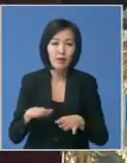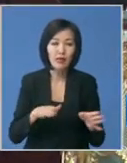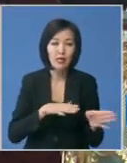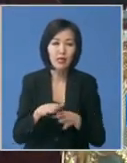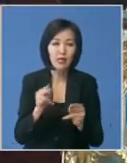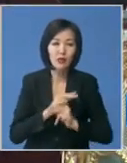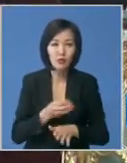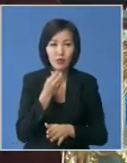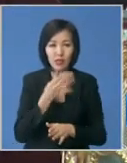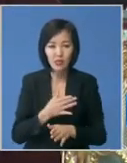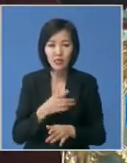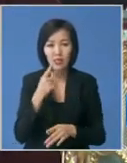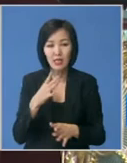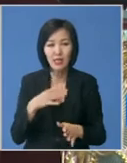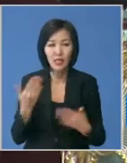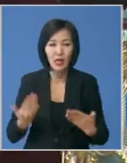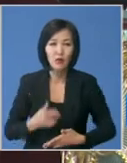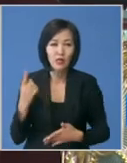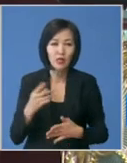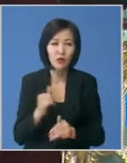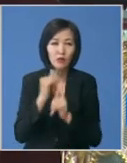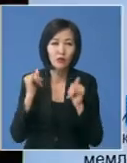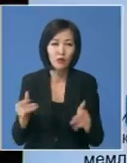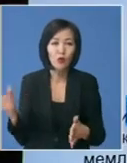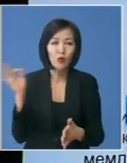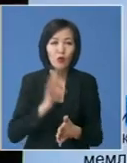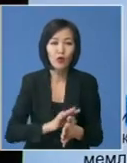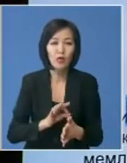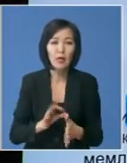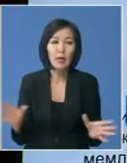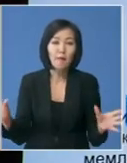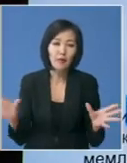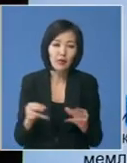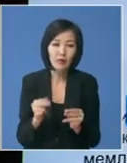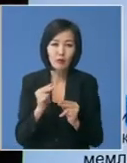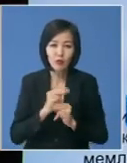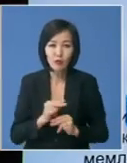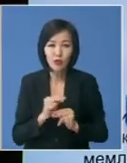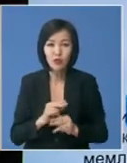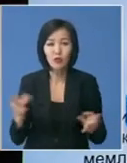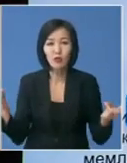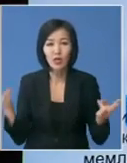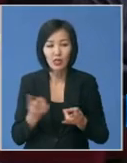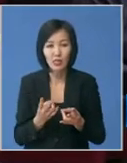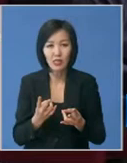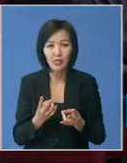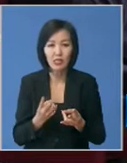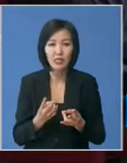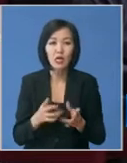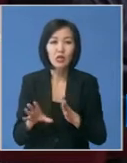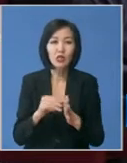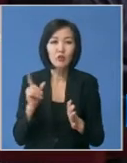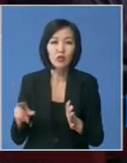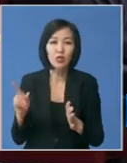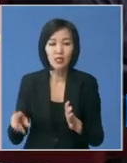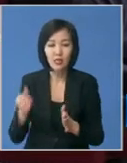жақсы екенін айтты. Әлеуметтік та экономикалық дамуға зор үлес қосып, ортақ мүдделерге қатысты жұмыстарда бір жеңнен қол, бір жағадан